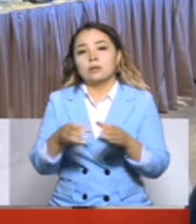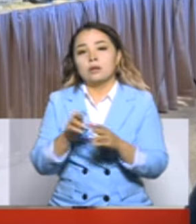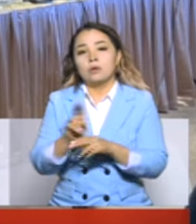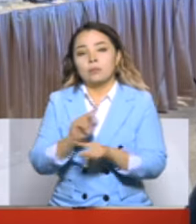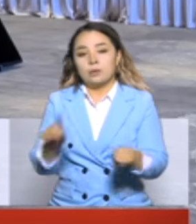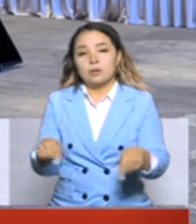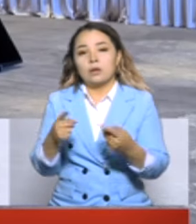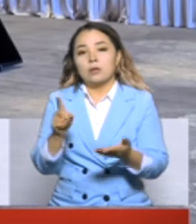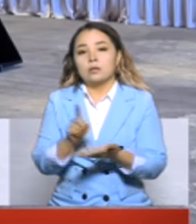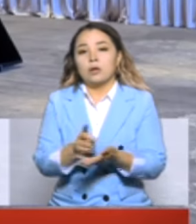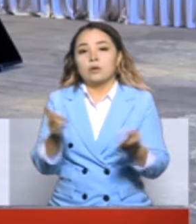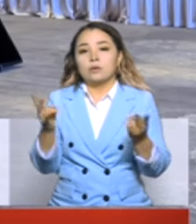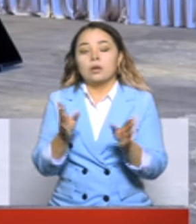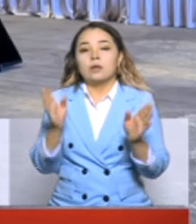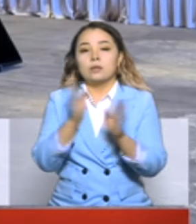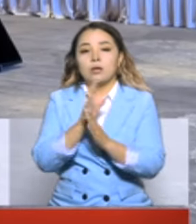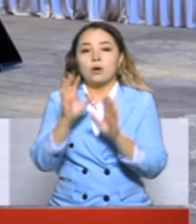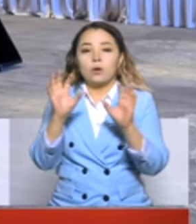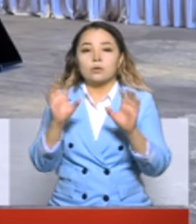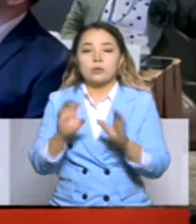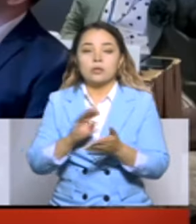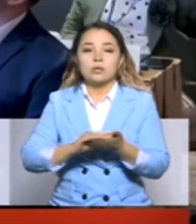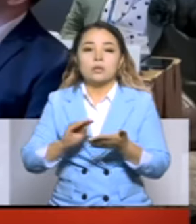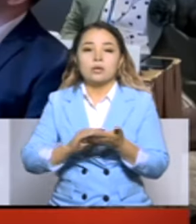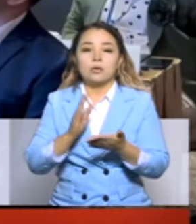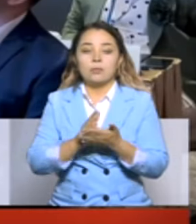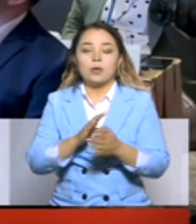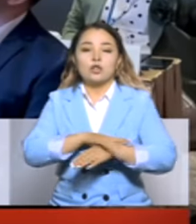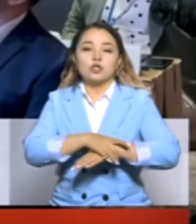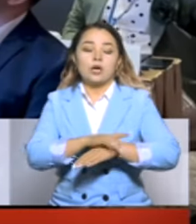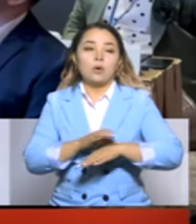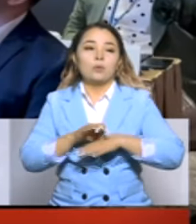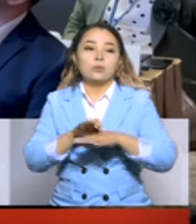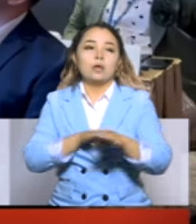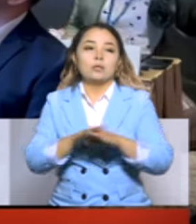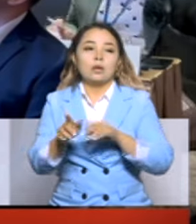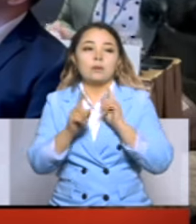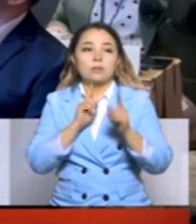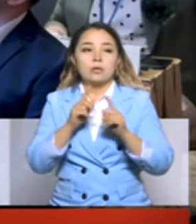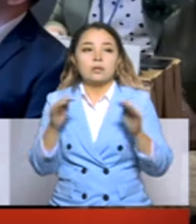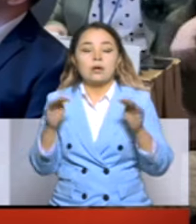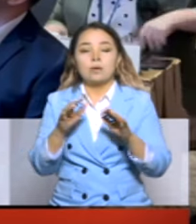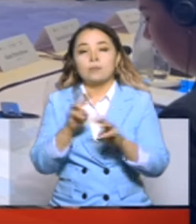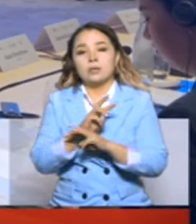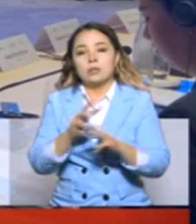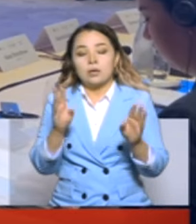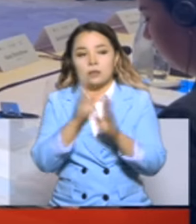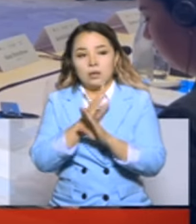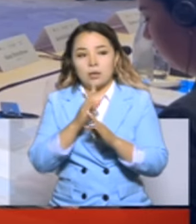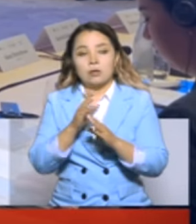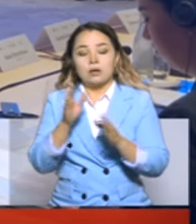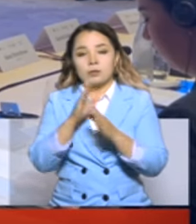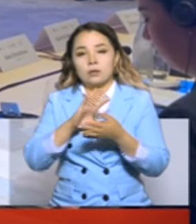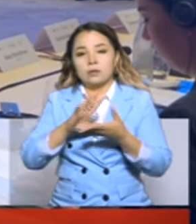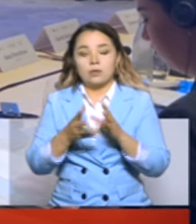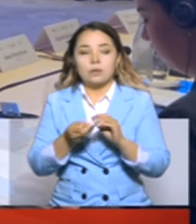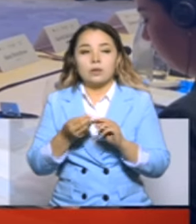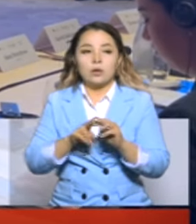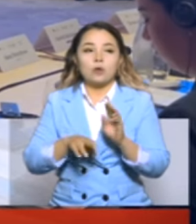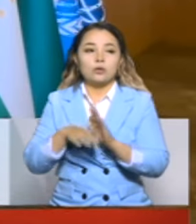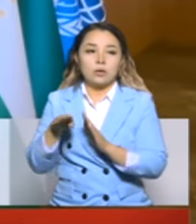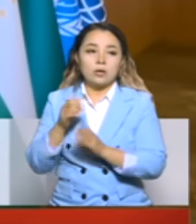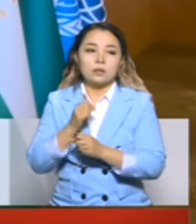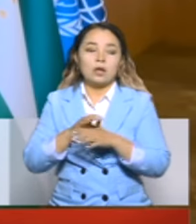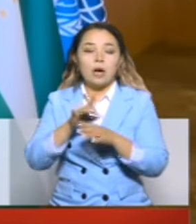келтіруге міндетті. Бұл экологиялық кодексте жазылған. Ташкент өткен басқосуда экология министрлігі мен Қазгидромет ауа сапасын жақсарту